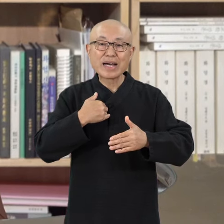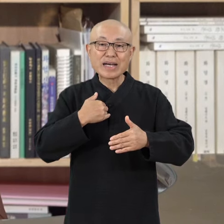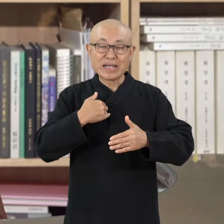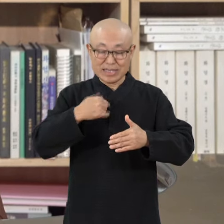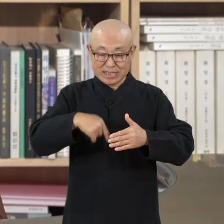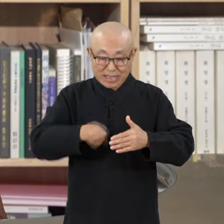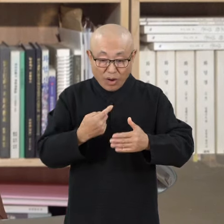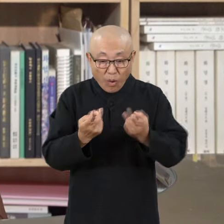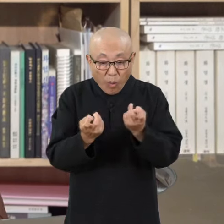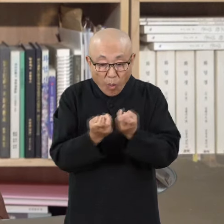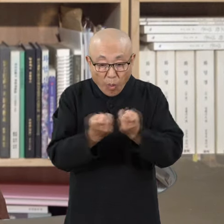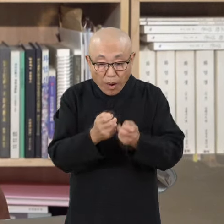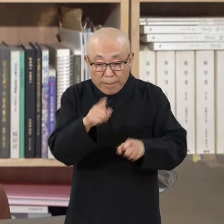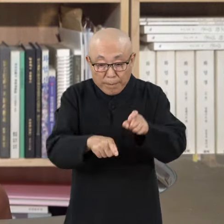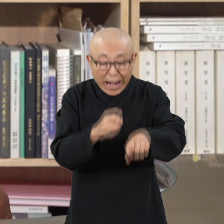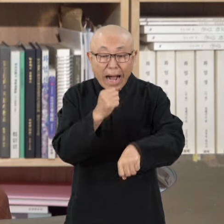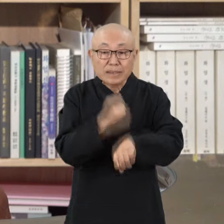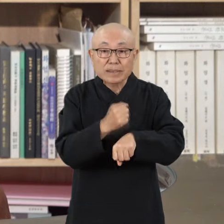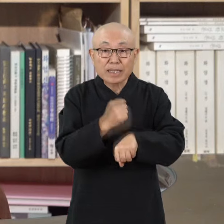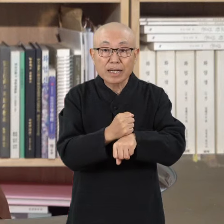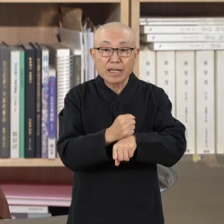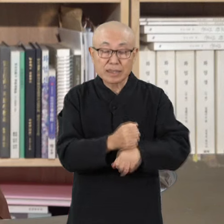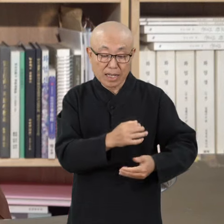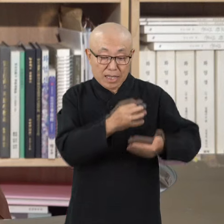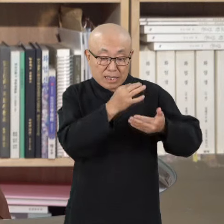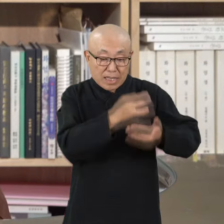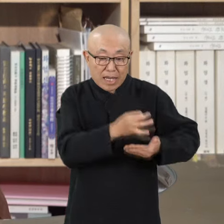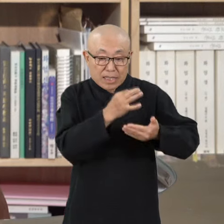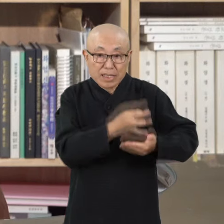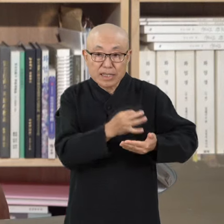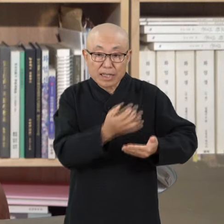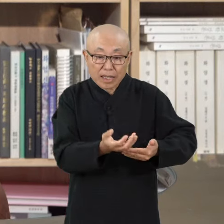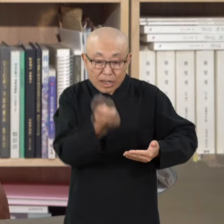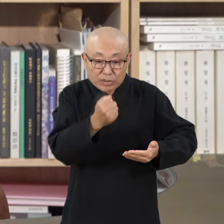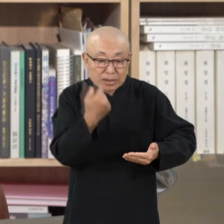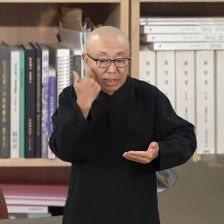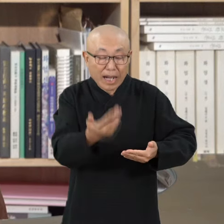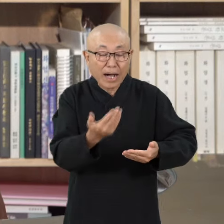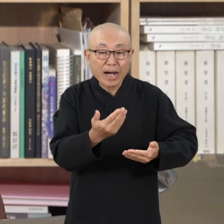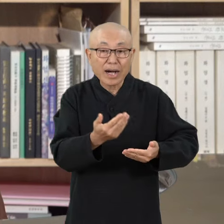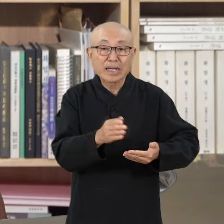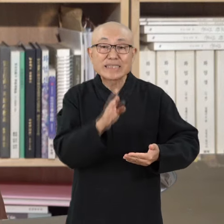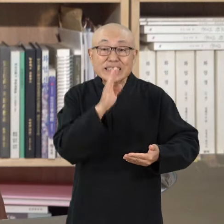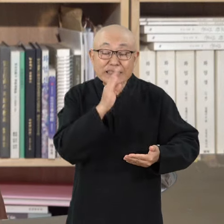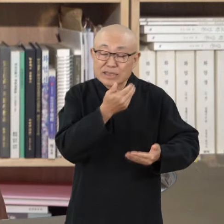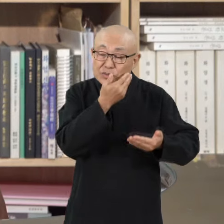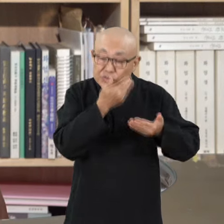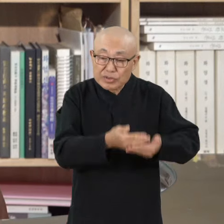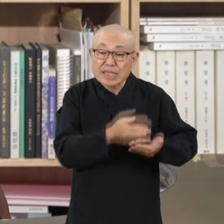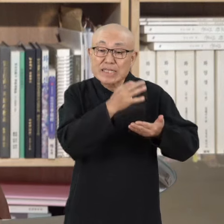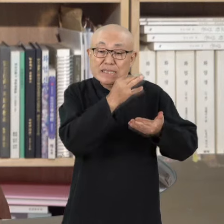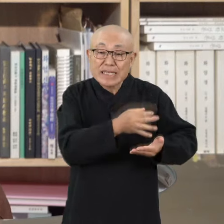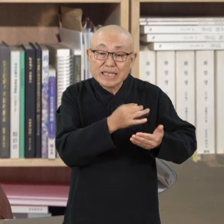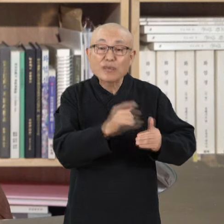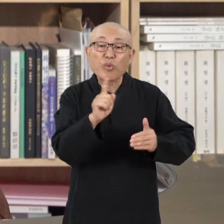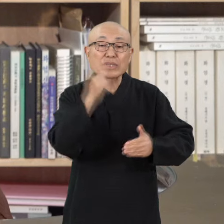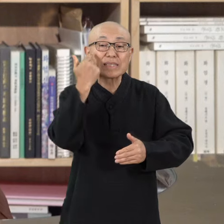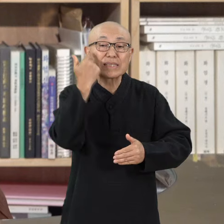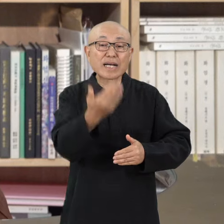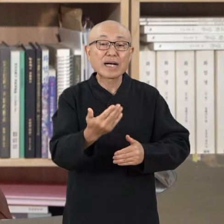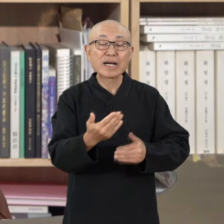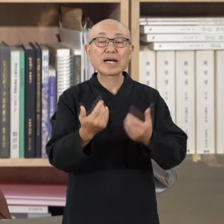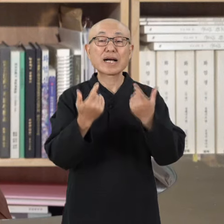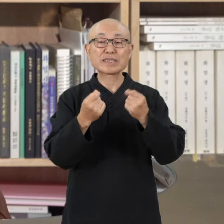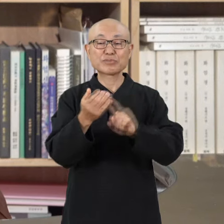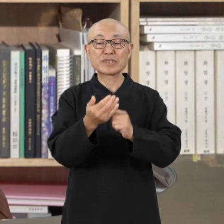어떻게 걸어가고 있는가? 지금 재산, 진정한 재산은 무엇이냐? 이걸 지금 주제로 말씀드리는데 부처님께서는 우리